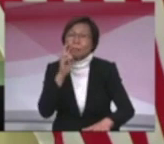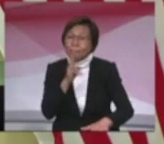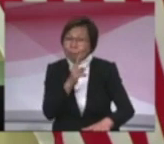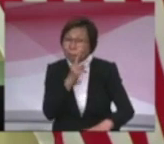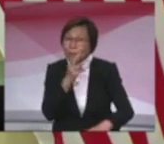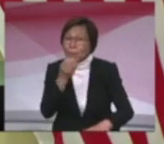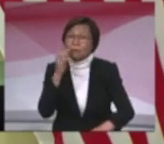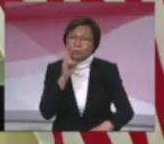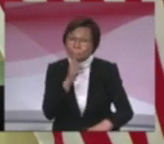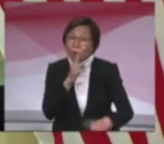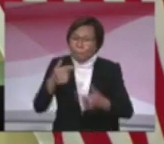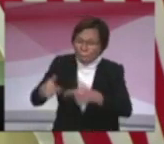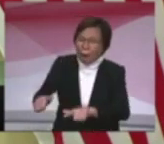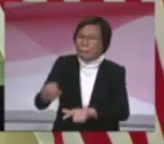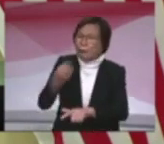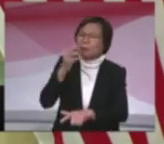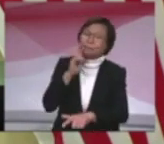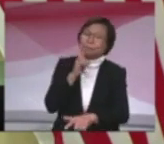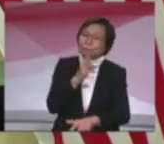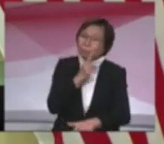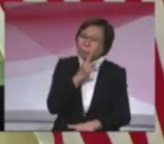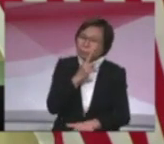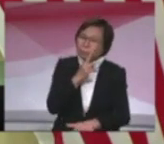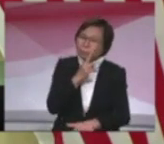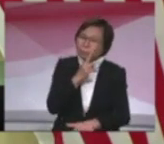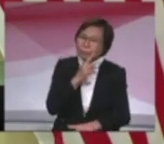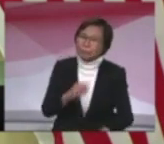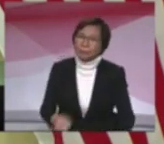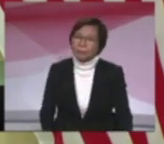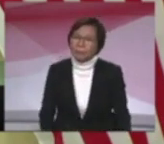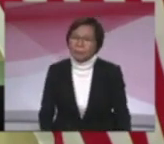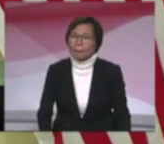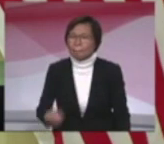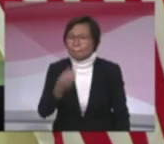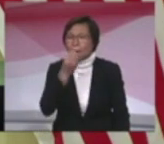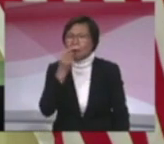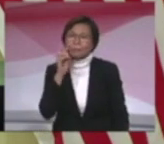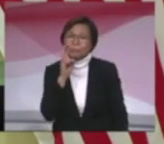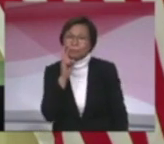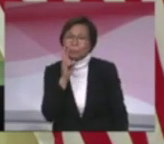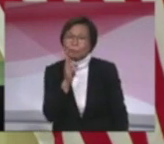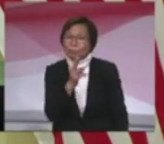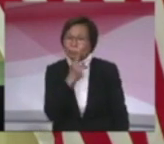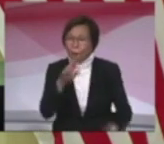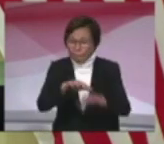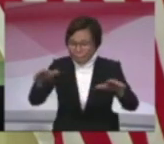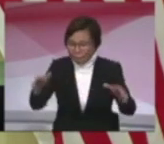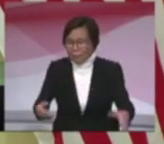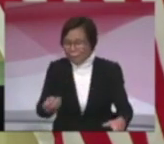makan kebenaran kebenaran untuk makan di meja makan